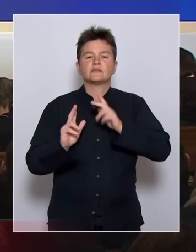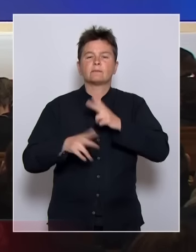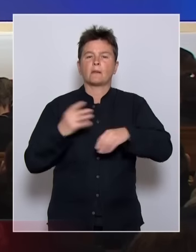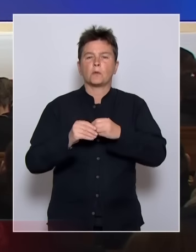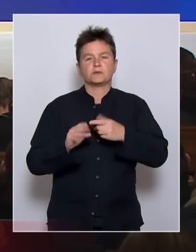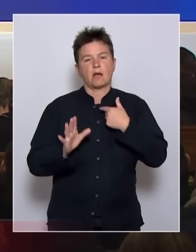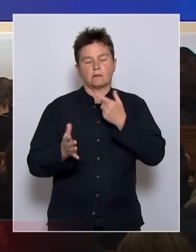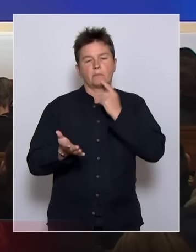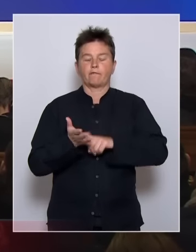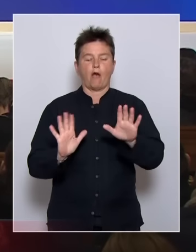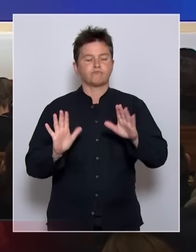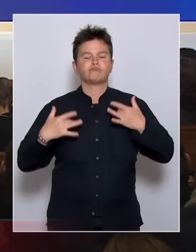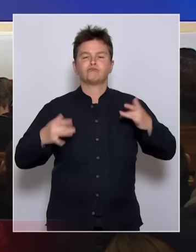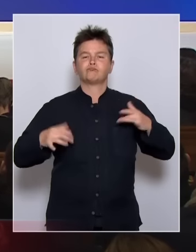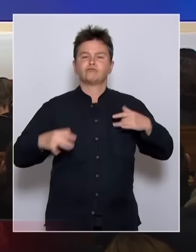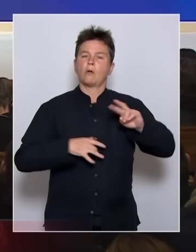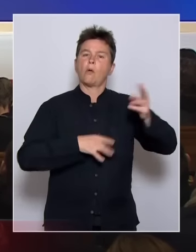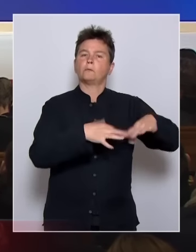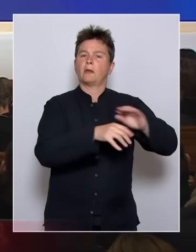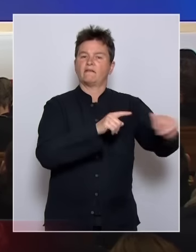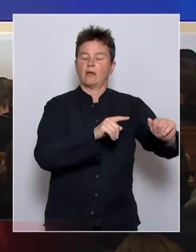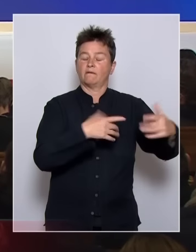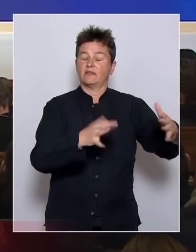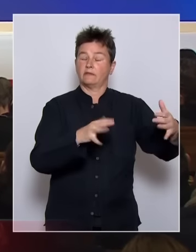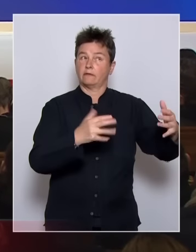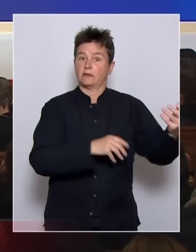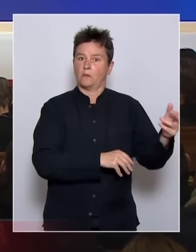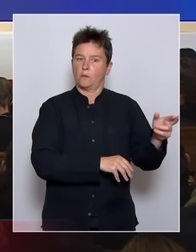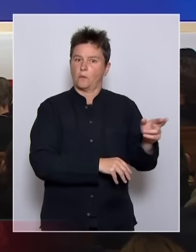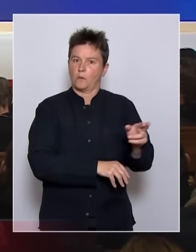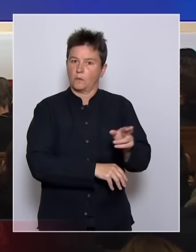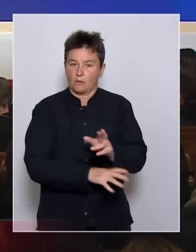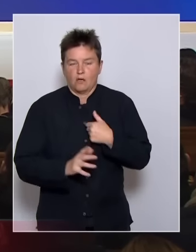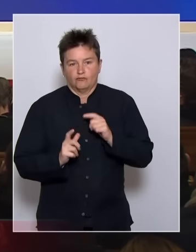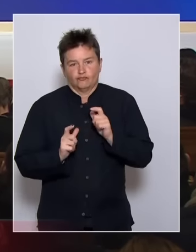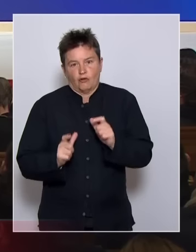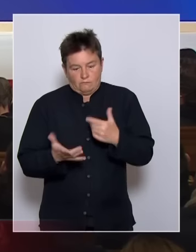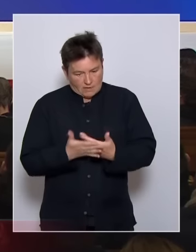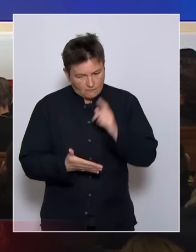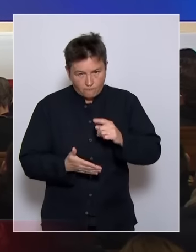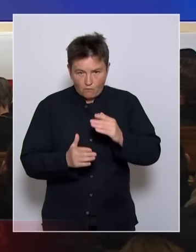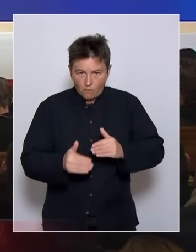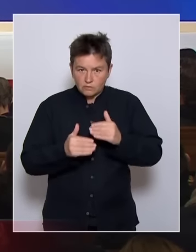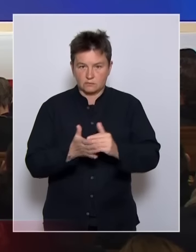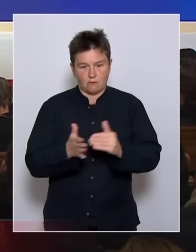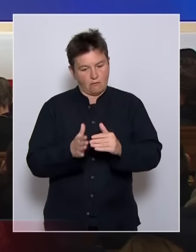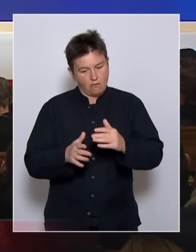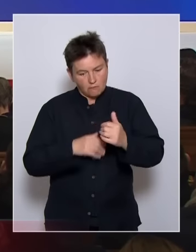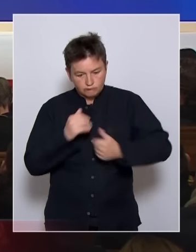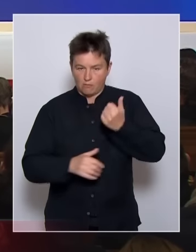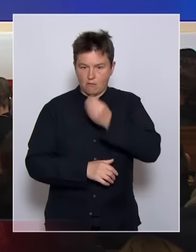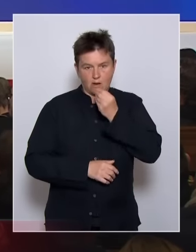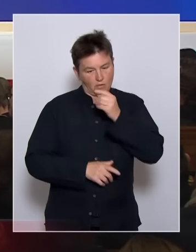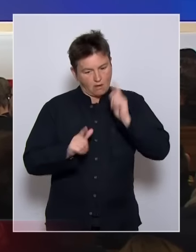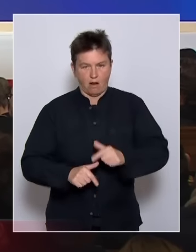'avions délégué en quelque sorte à d'autres continents. Mais nous devons continuer absolument de consolider notre souveraineté alimentaire.